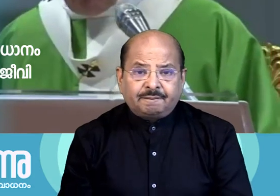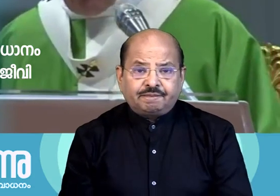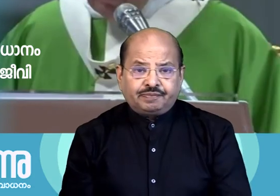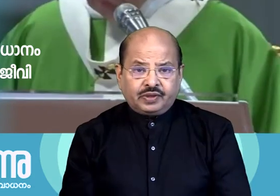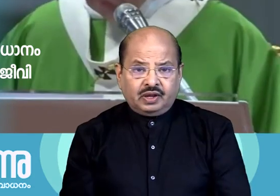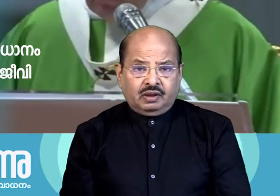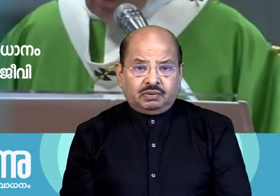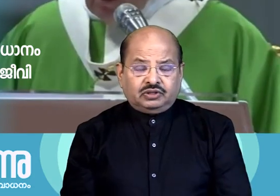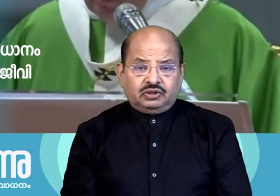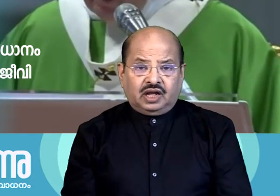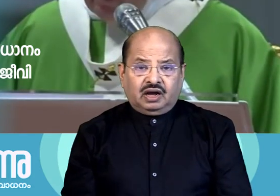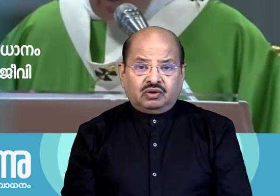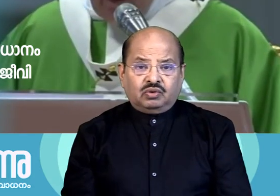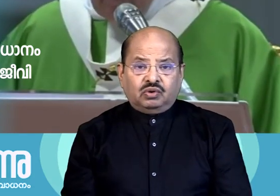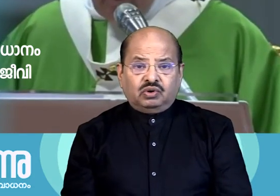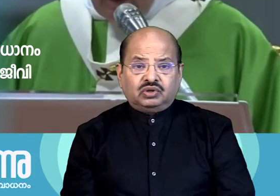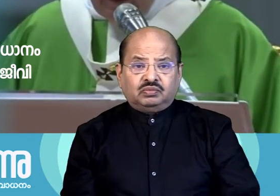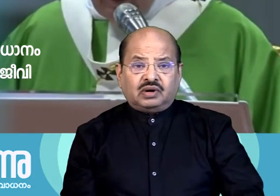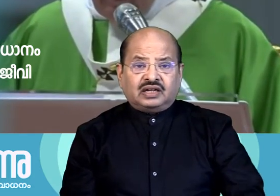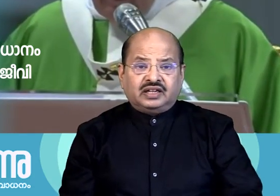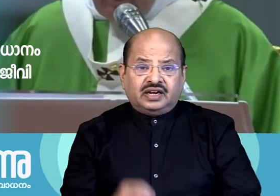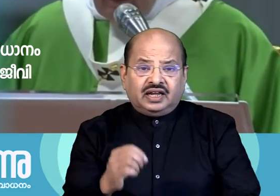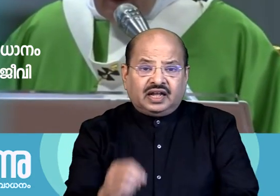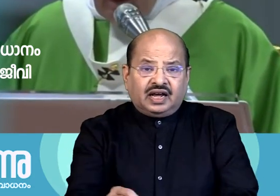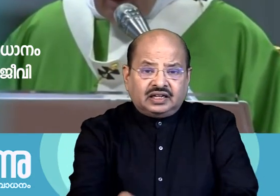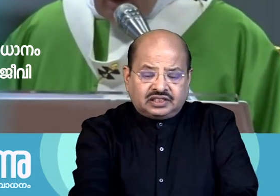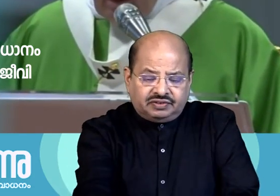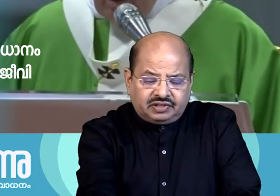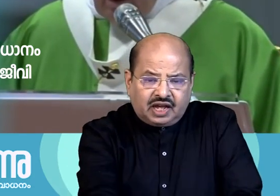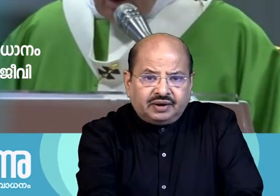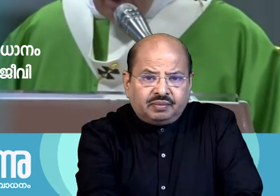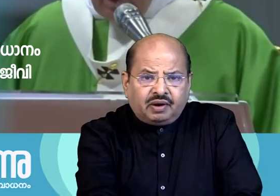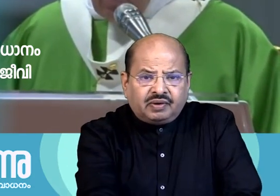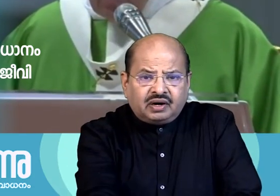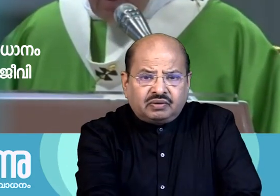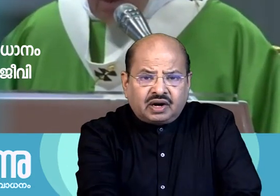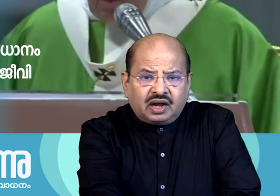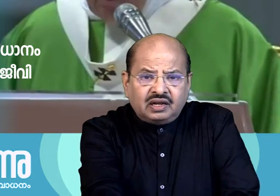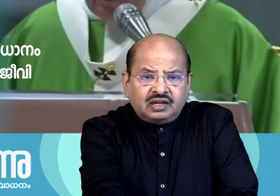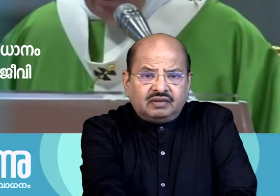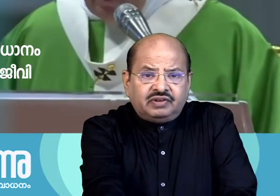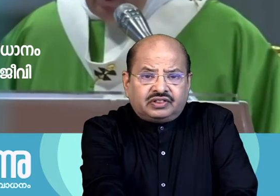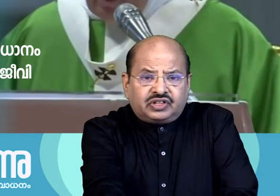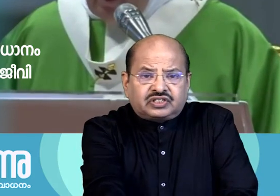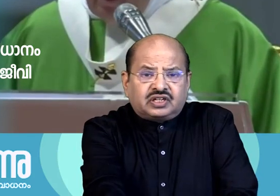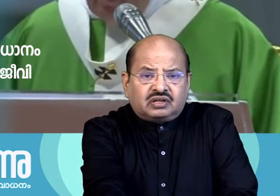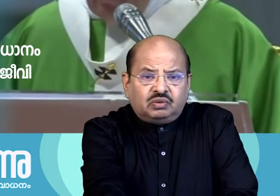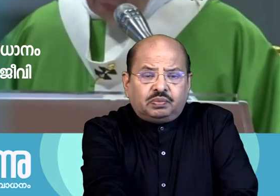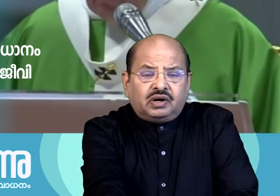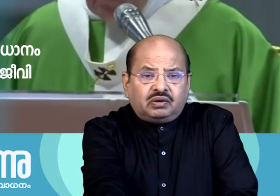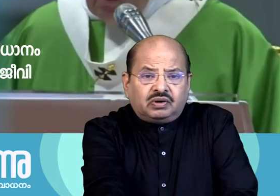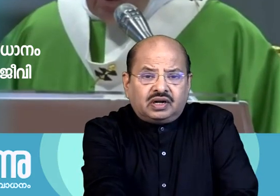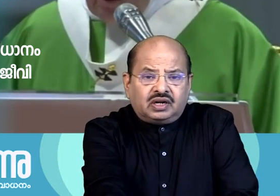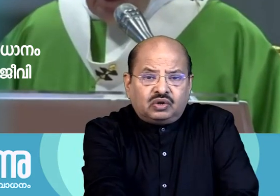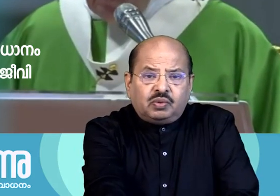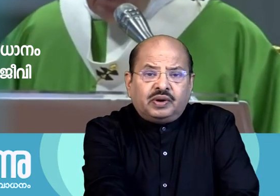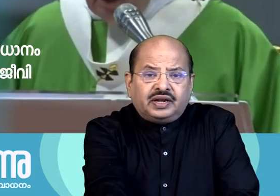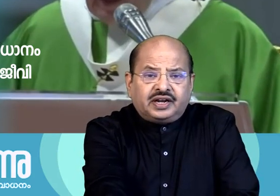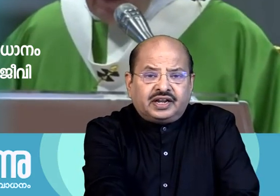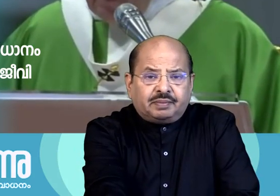ചെയ്യപ്പെടുന്നില്ല. പ്രത്യുത ഓരോന്നും അതിൻ്റേതായ ജീവിത അനുഭവങ്ങളുള്ള വ്യത്യസ്ത ഗ്രൂപ്പുകൾ